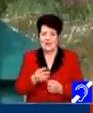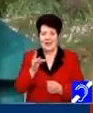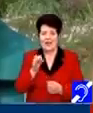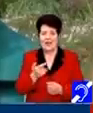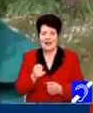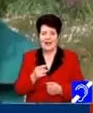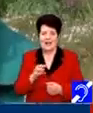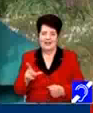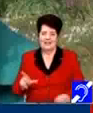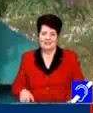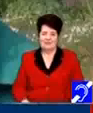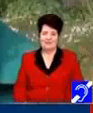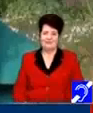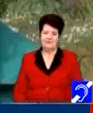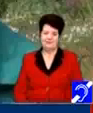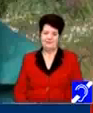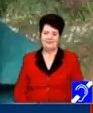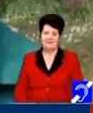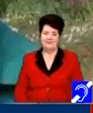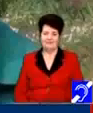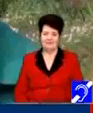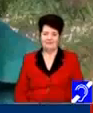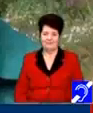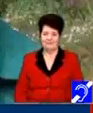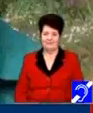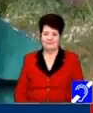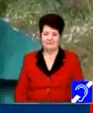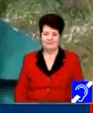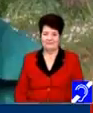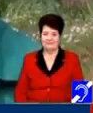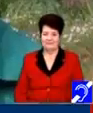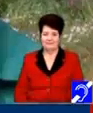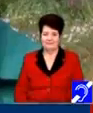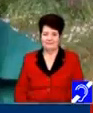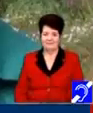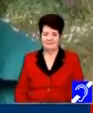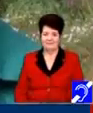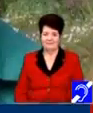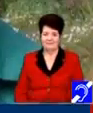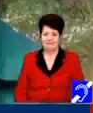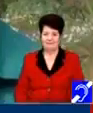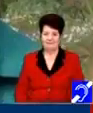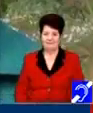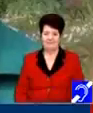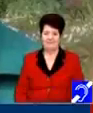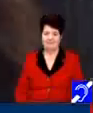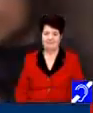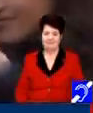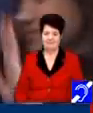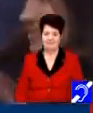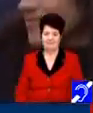specialiștii. So she's got that wonderful satisfaction of being a family person and you know she will become a queen. So if